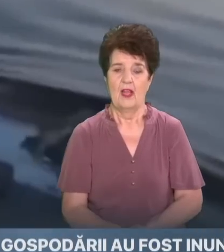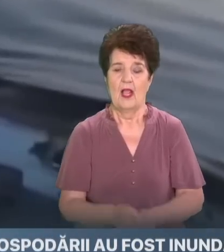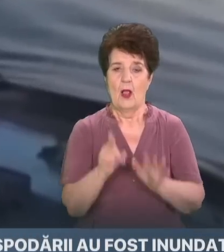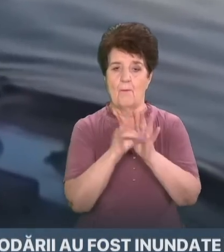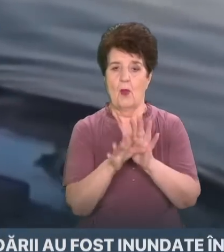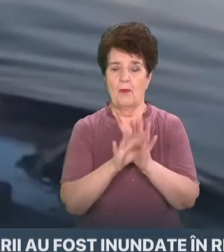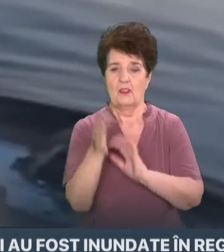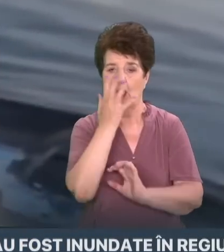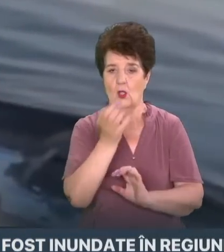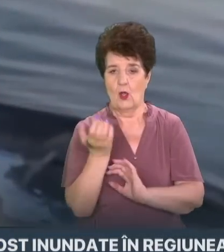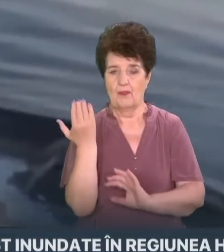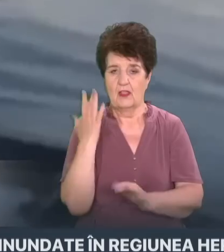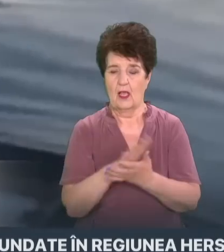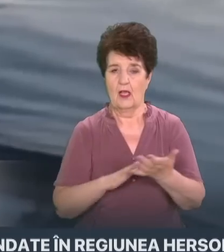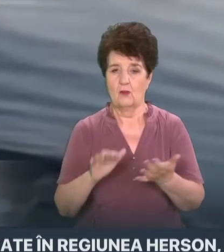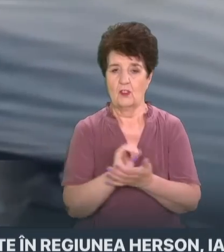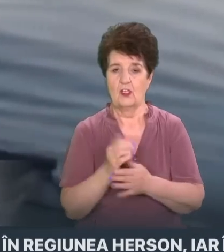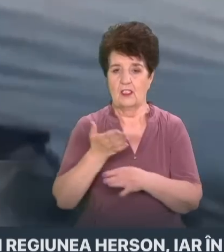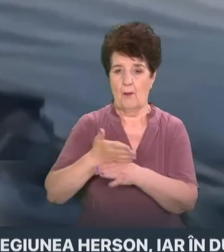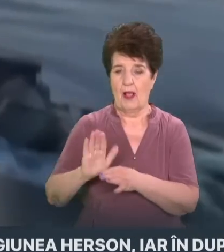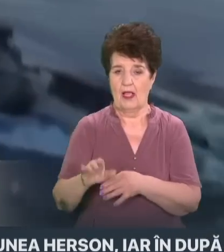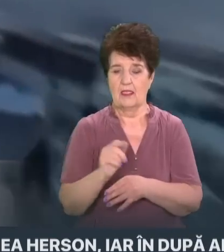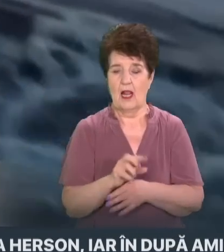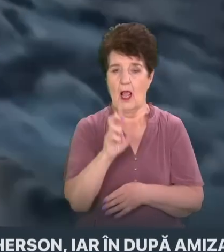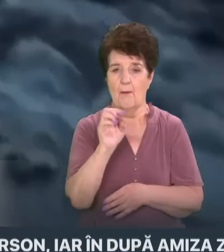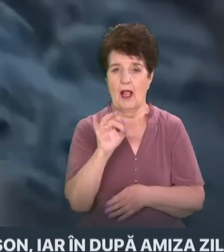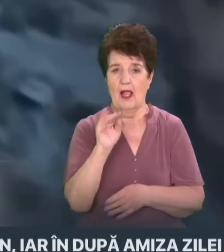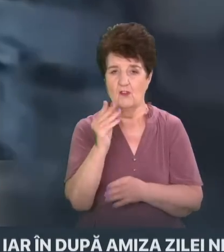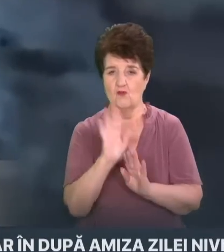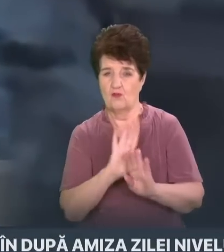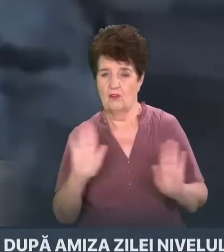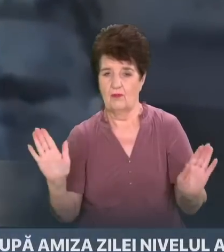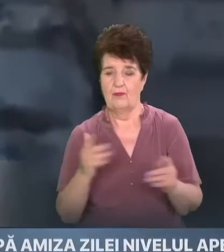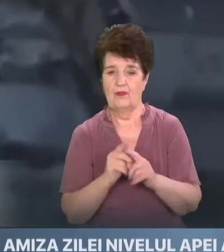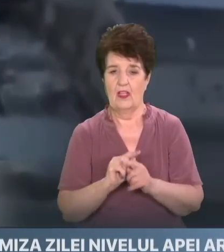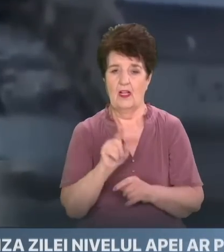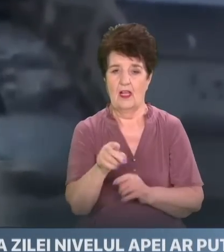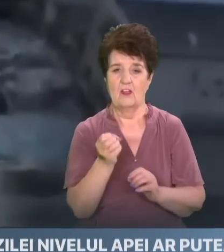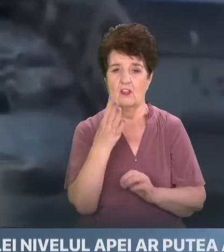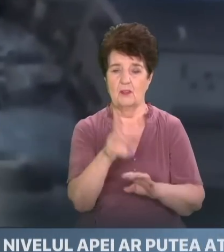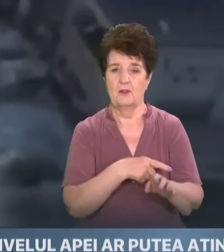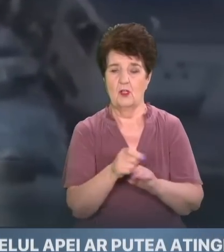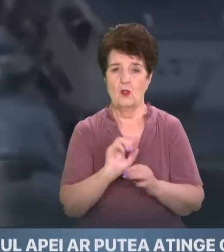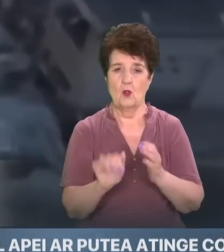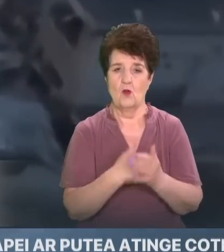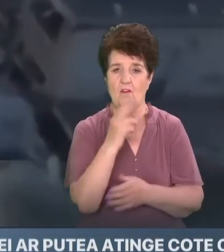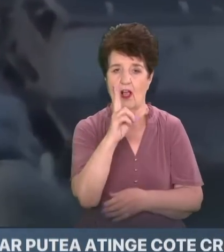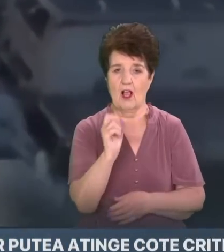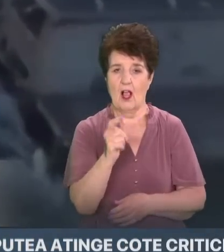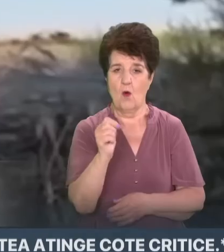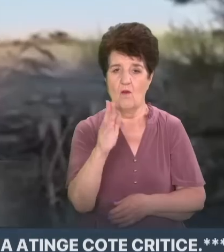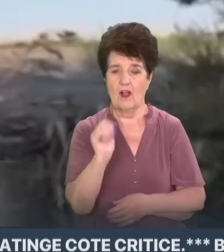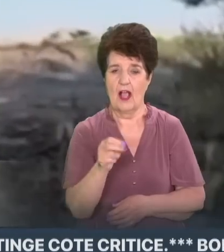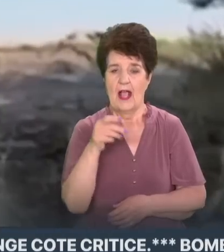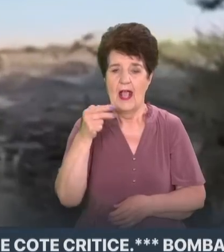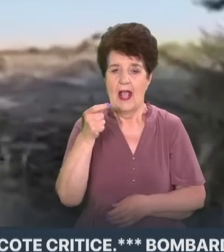Bombardamentele de noaptea trecută au distrus parțial barajul de la centrala hidroelectrică situată la 5 km de Novaya Kakhovka din regiunea